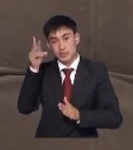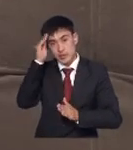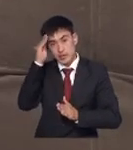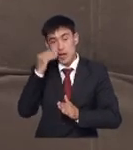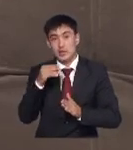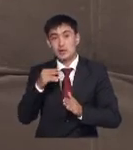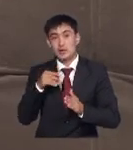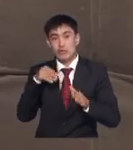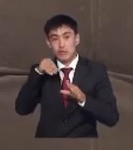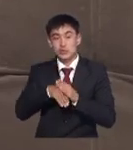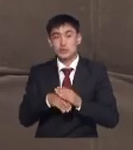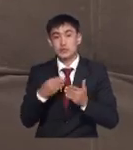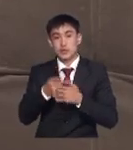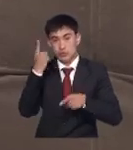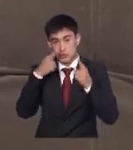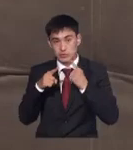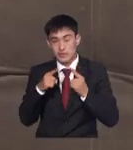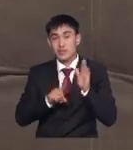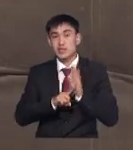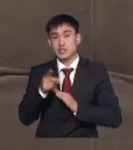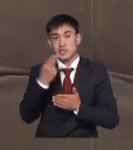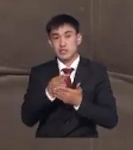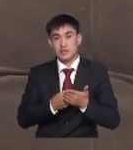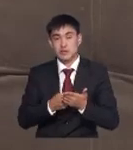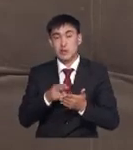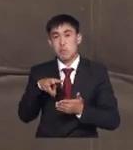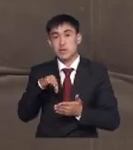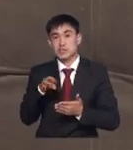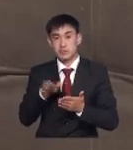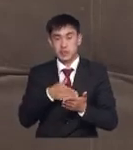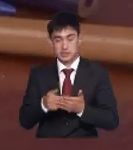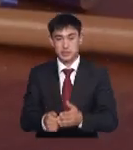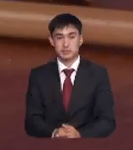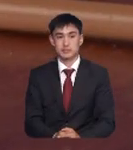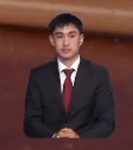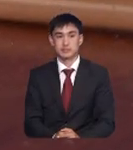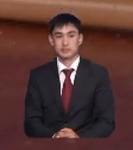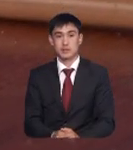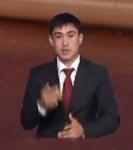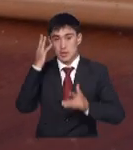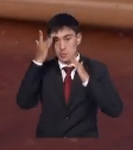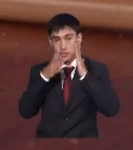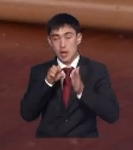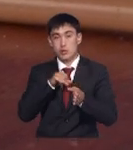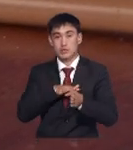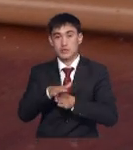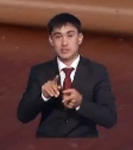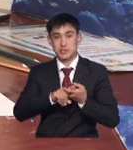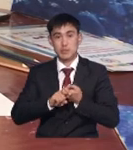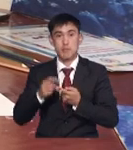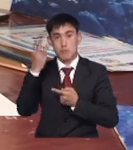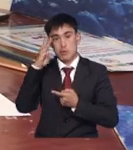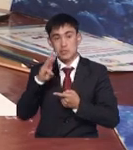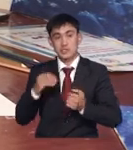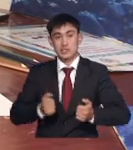навыки она ввела новшество в своё творчество и начала рисовать масляными красками мечта Алуа связана с миром моды она стремится